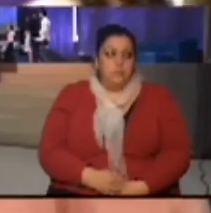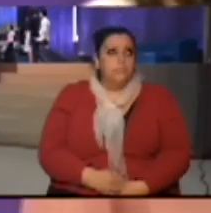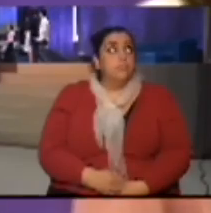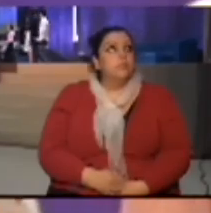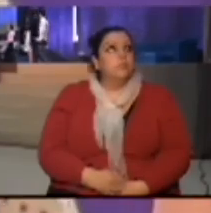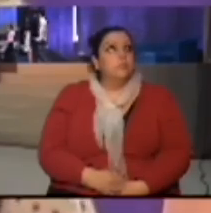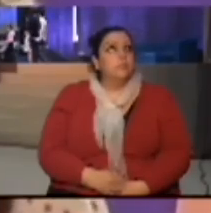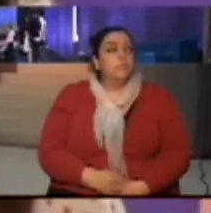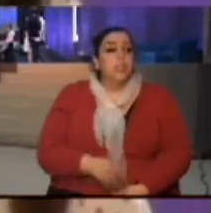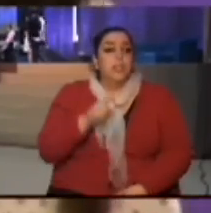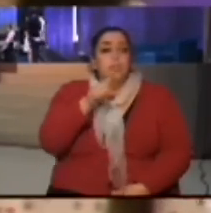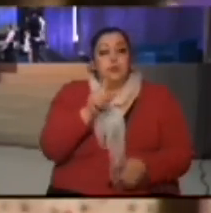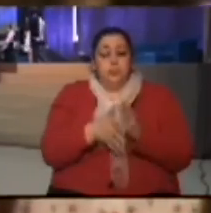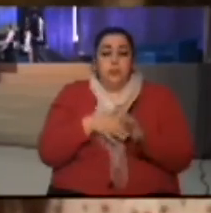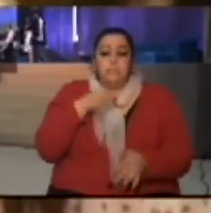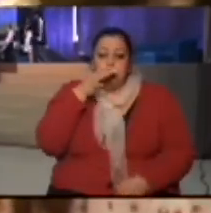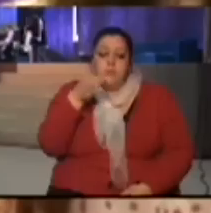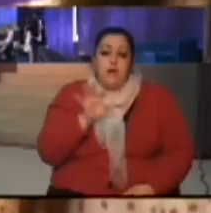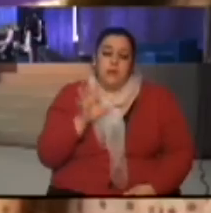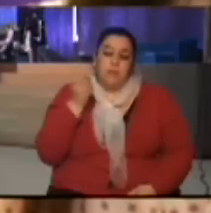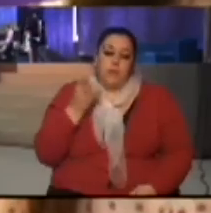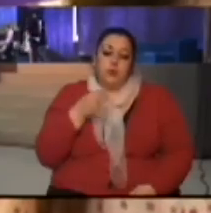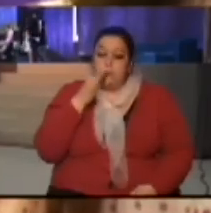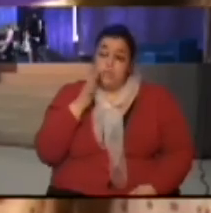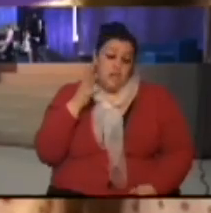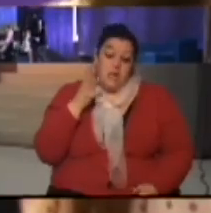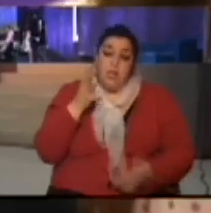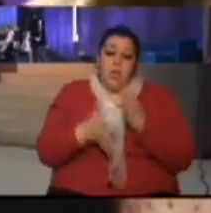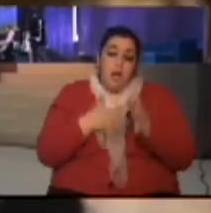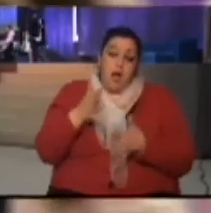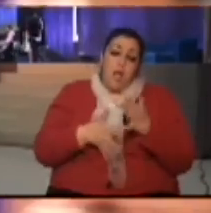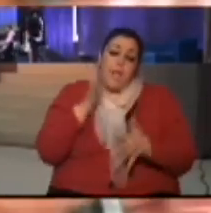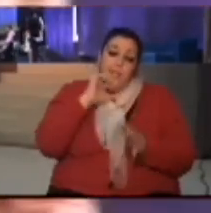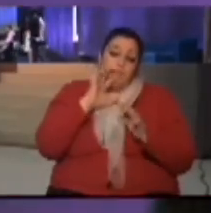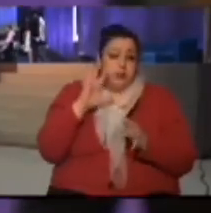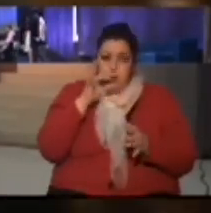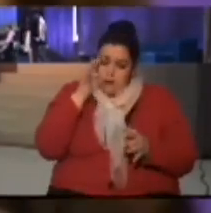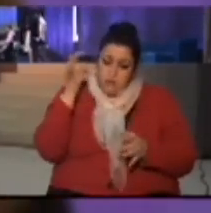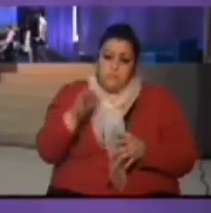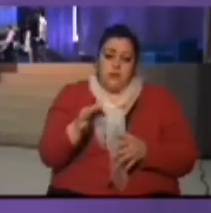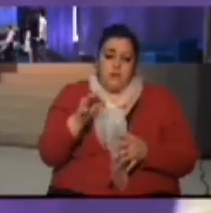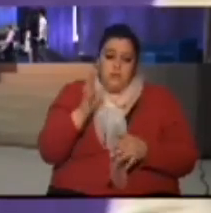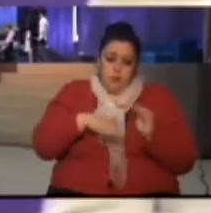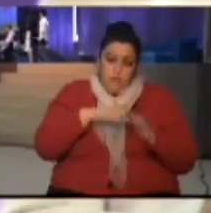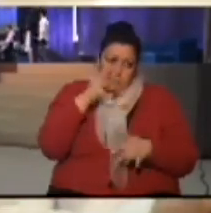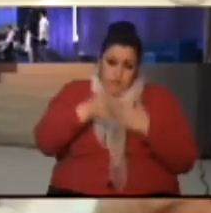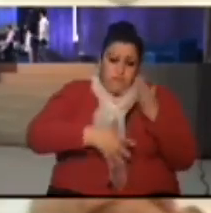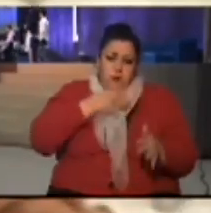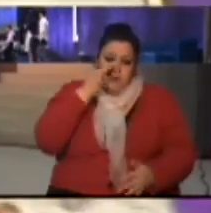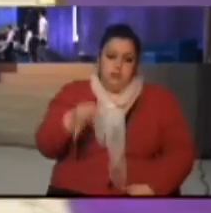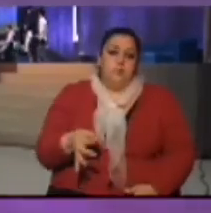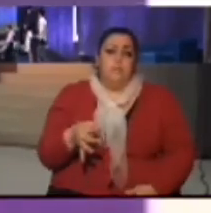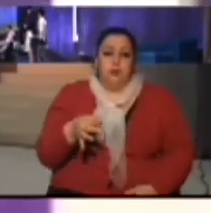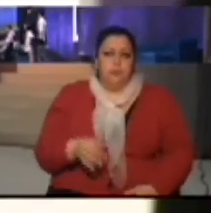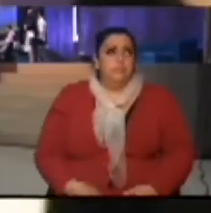մի ասա ասելու համար, ասա եթե հավատում ես, ասա եթե ընդունում ես նրանց ճշմարտացիությունը քեզ համար,